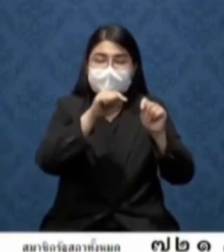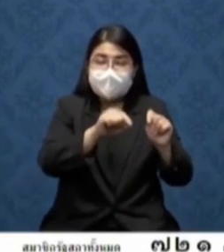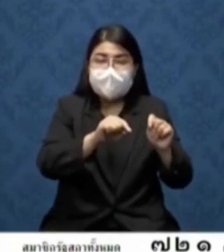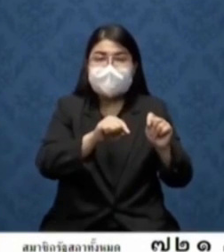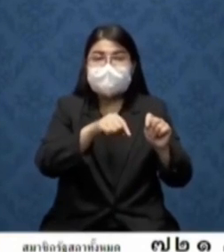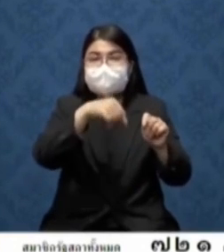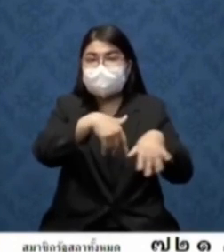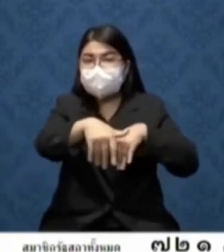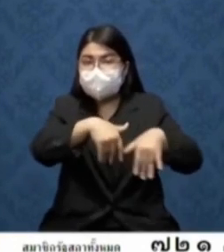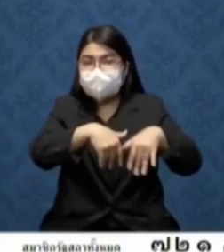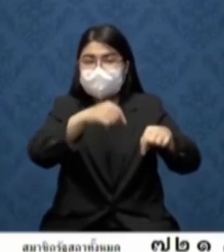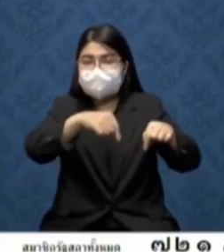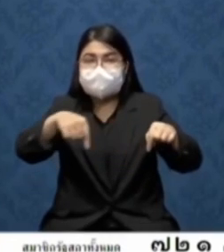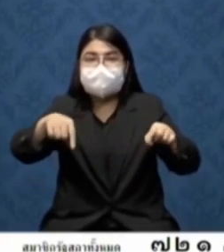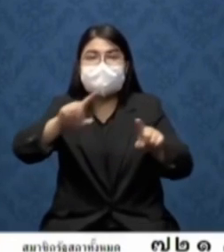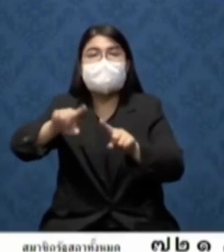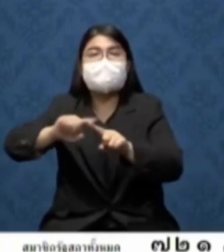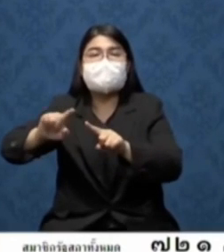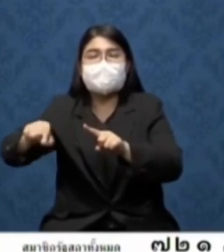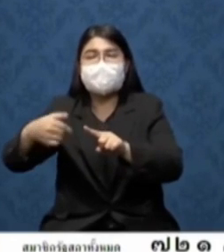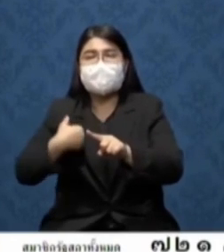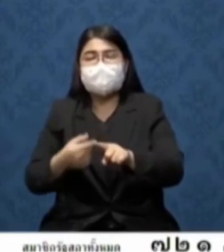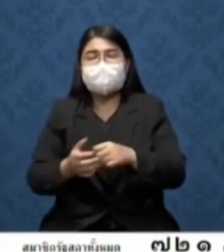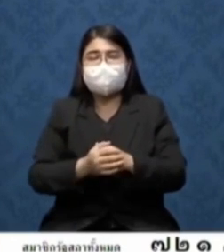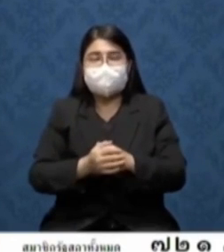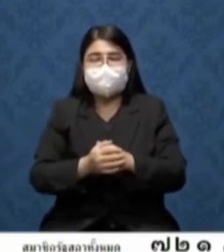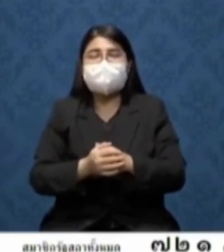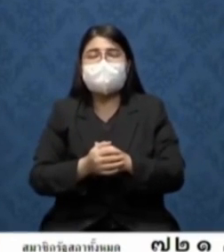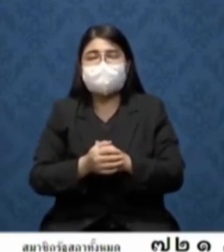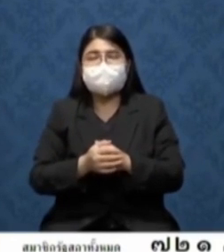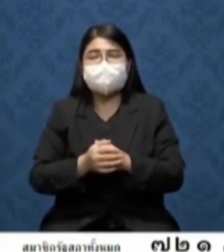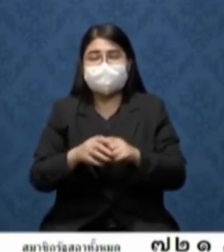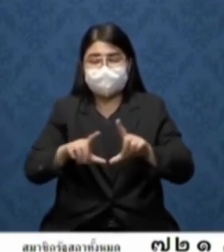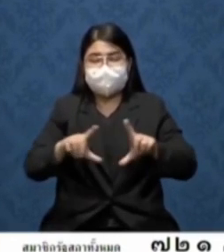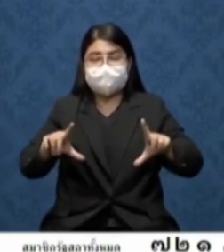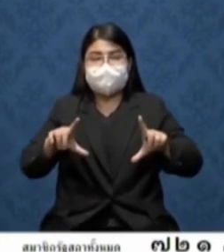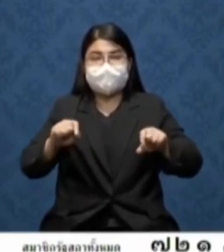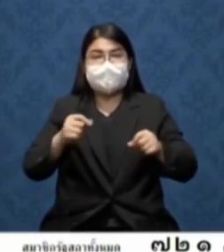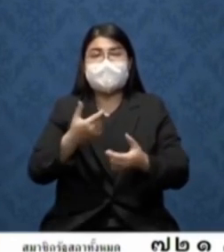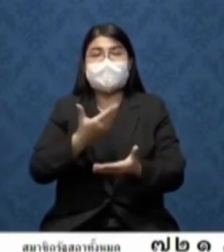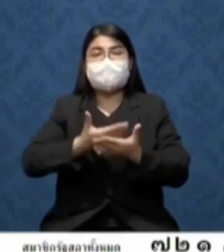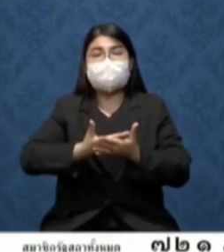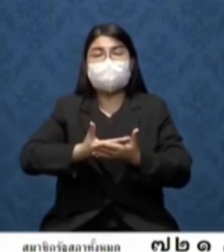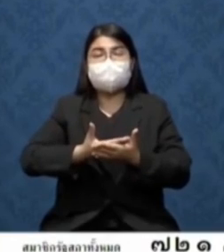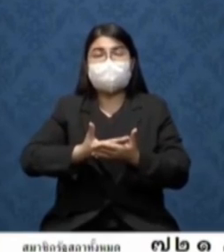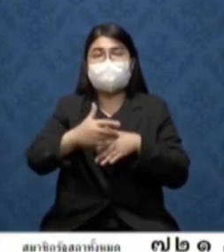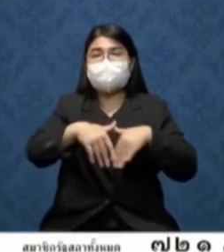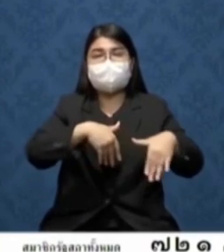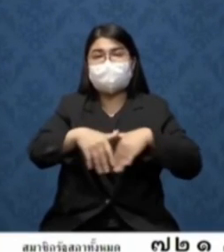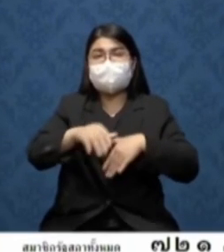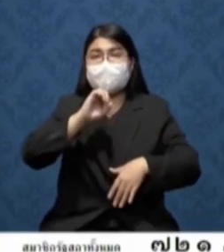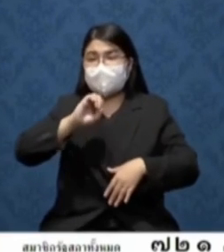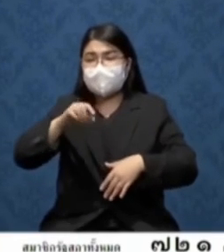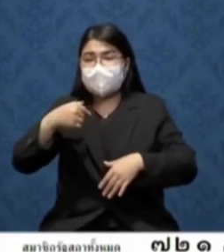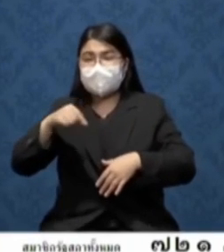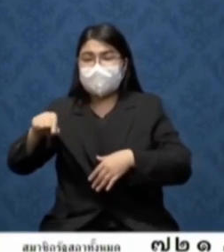รูปแบบของพันธบัตรท้องถิ่นหรือการออกบอนท้องถิ่นที่ไม่ต้องผ่านการอนุมัติจากส่วนกลาง